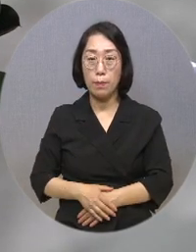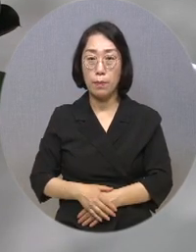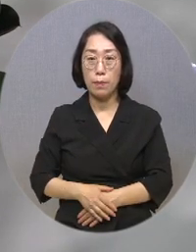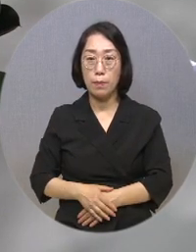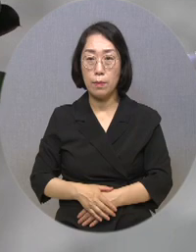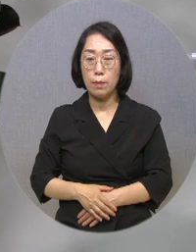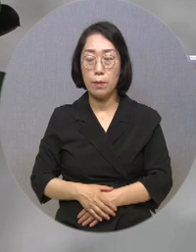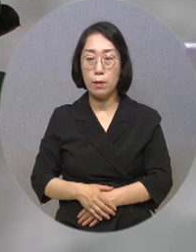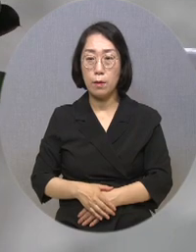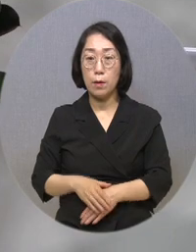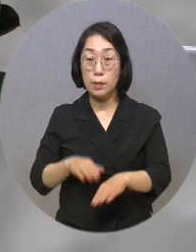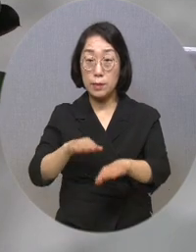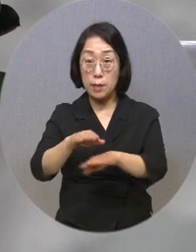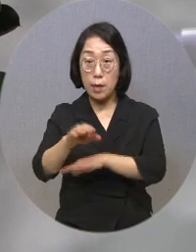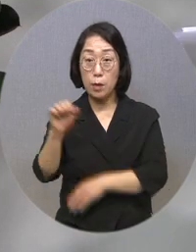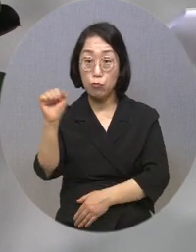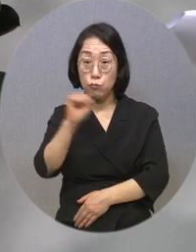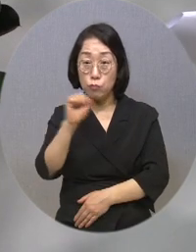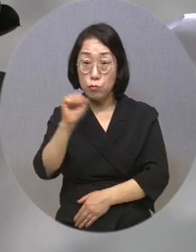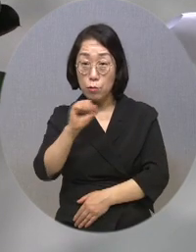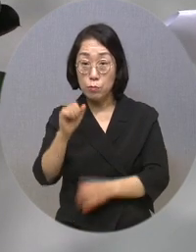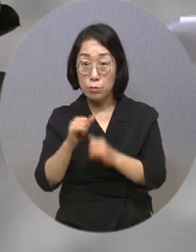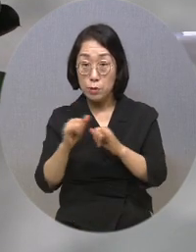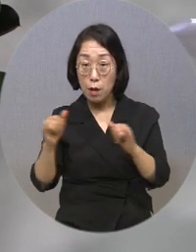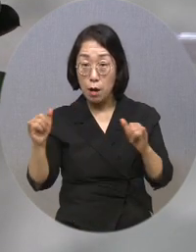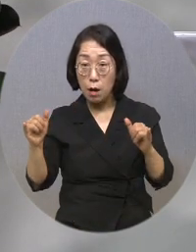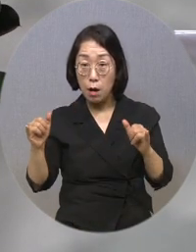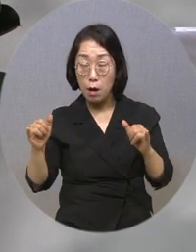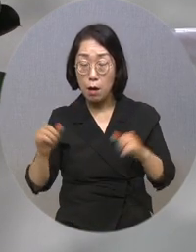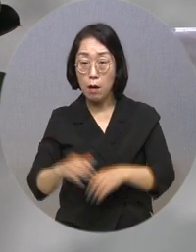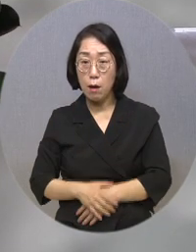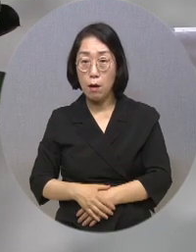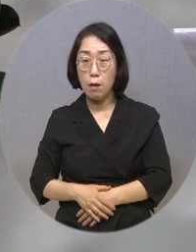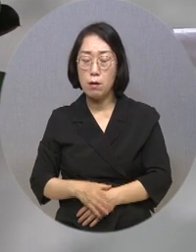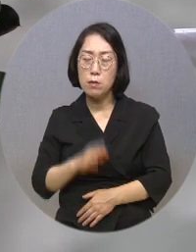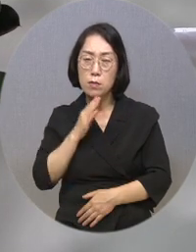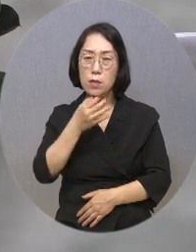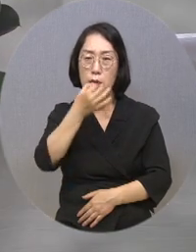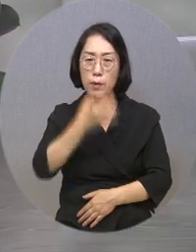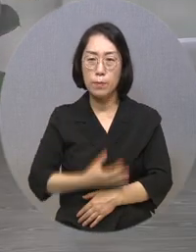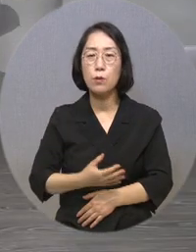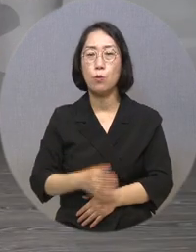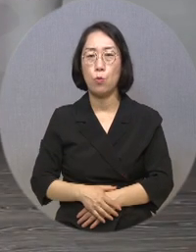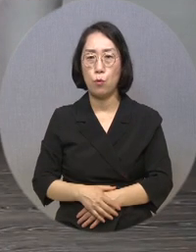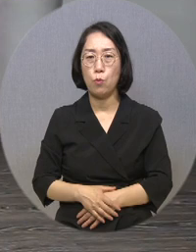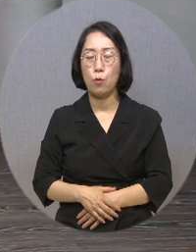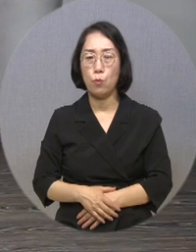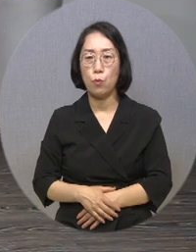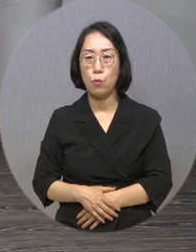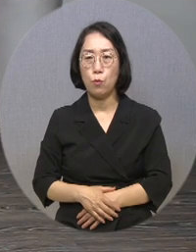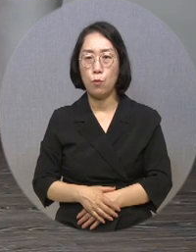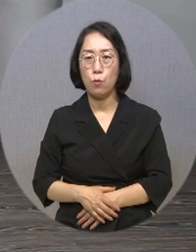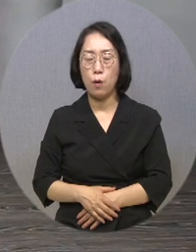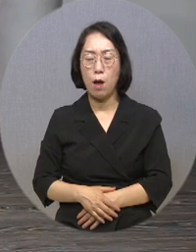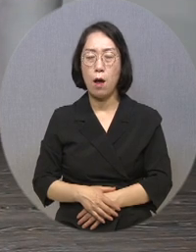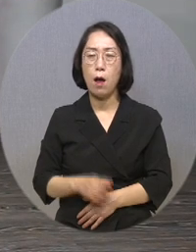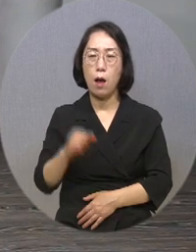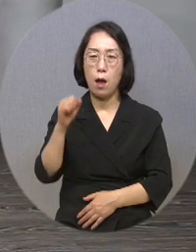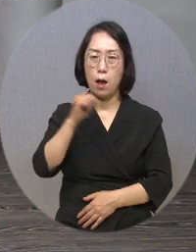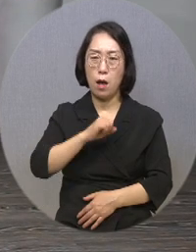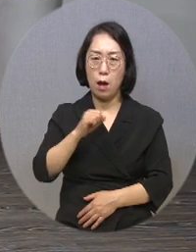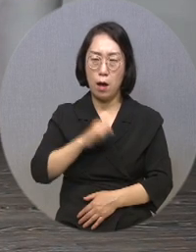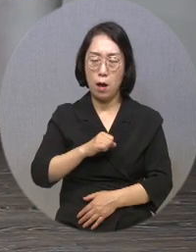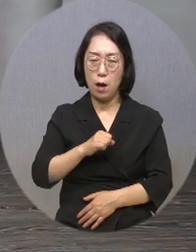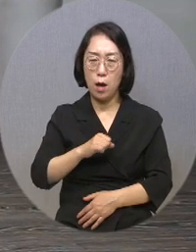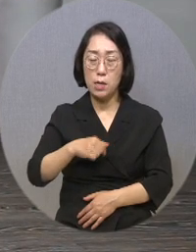자가용 운전자를 생각했을 경우에는 오히려 자가용 운전자들한테는 정말 힘든 구간이 되는 것이죠. 그렇죠. 네. 그러면 두 마리의